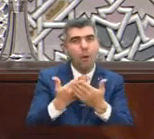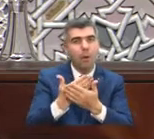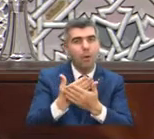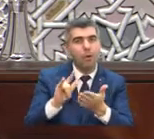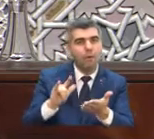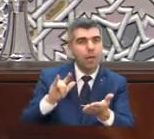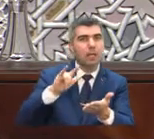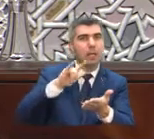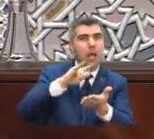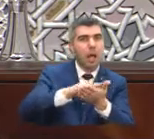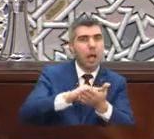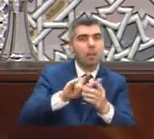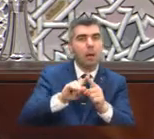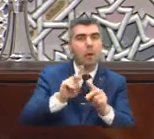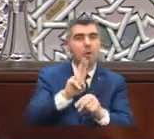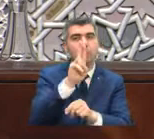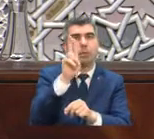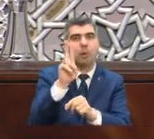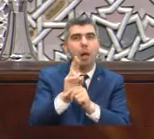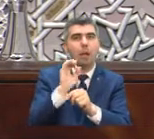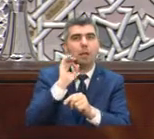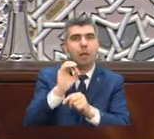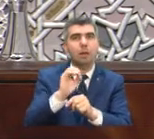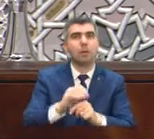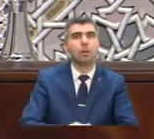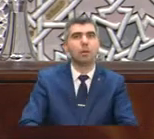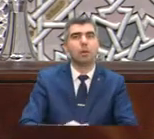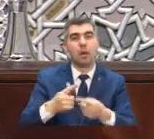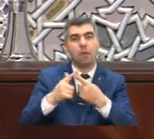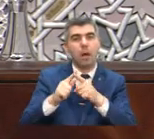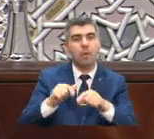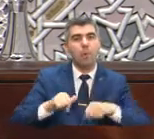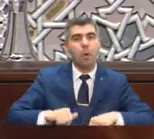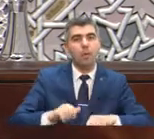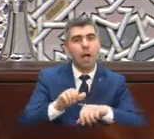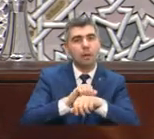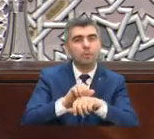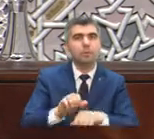الاجتماعي تقديم الأسئلة الموجهة إليه مباشرة بعد قطاع الداخلية،